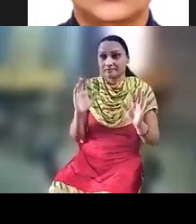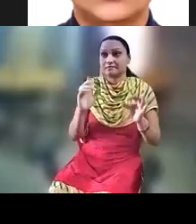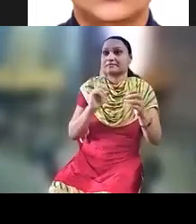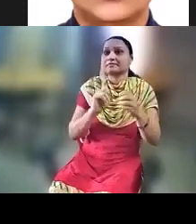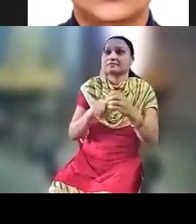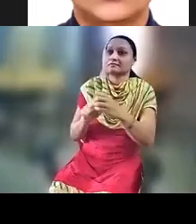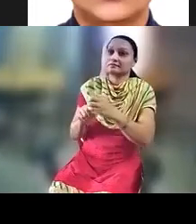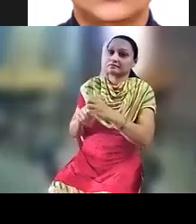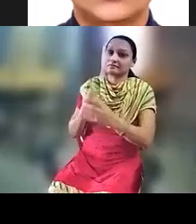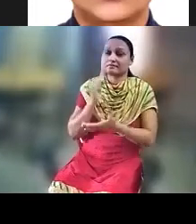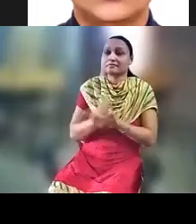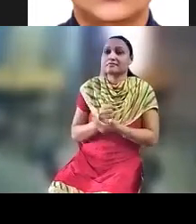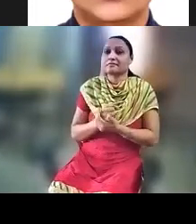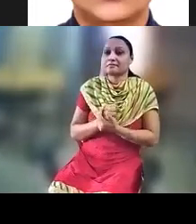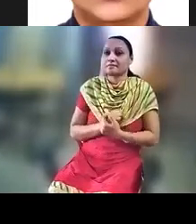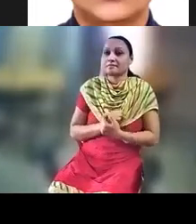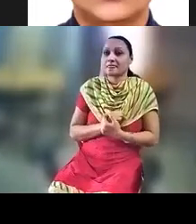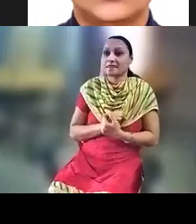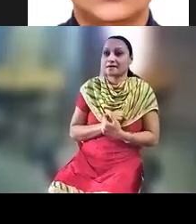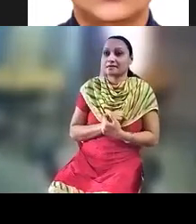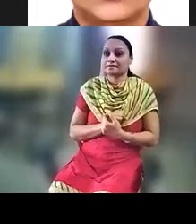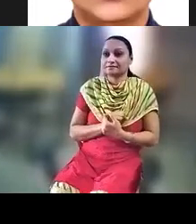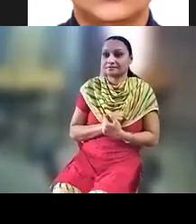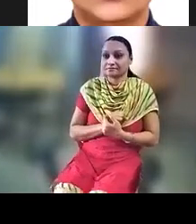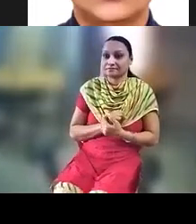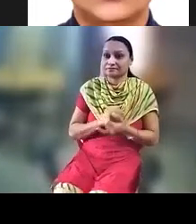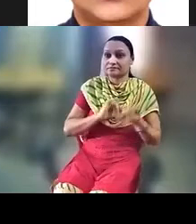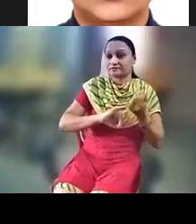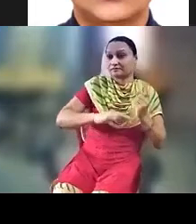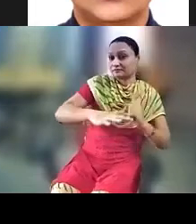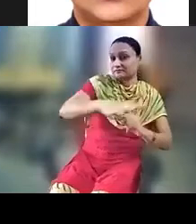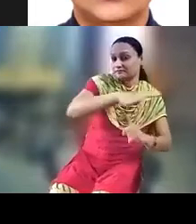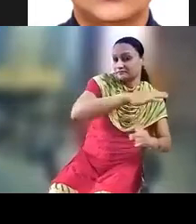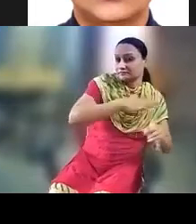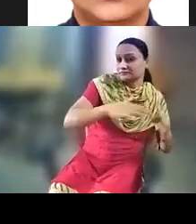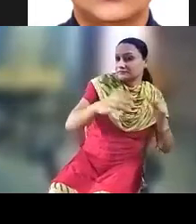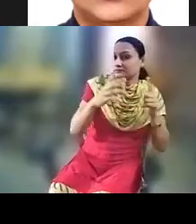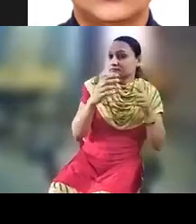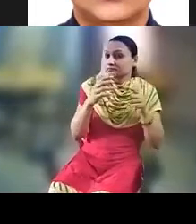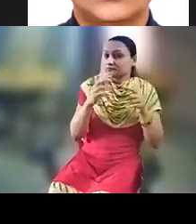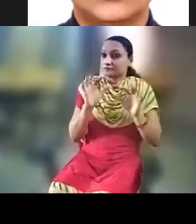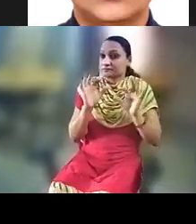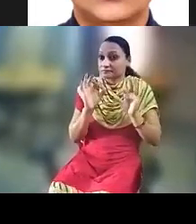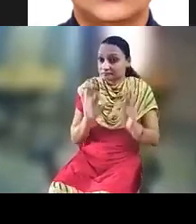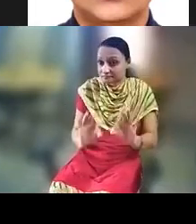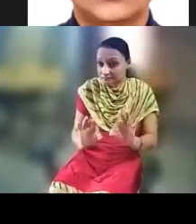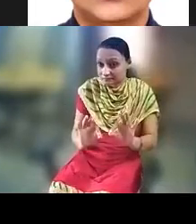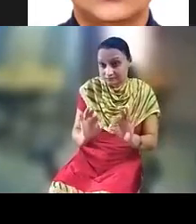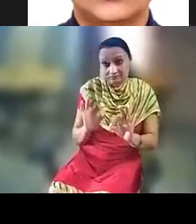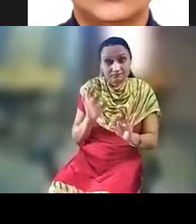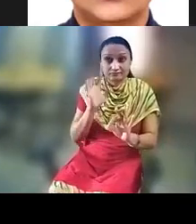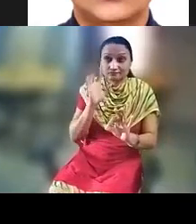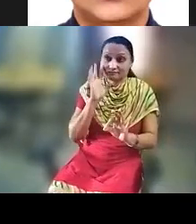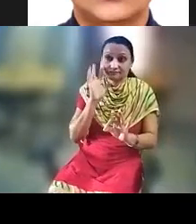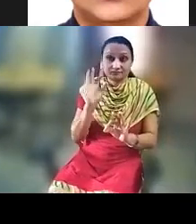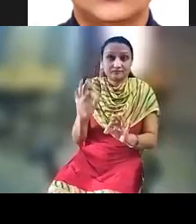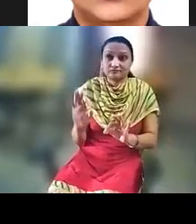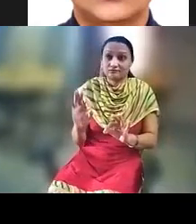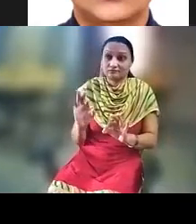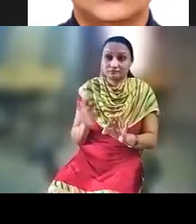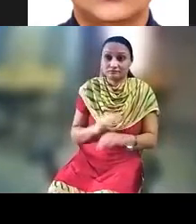environment. So again, societal well-being भी पैंडेमिक में बहुत अच्छी तरह सामने आई